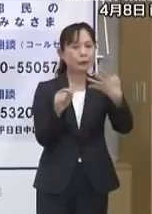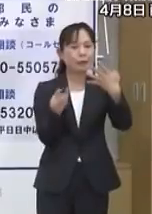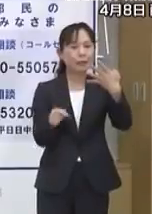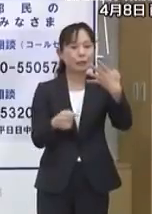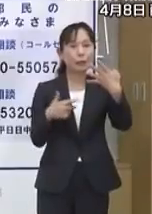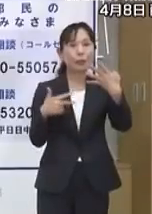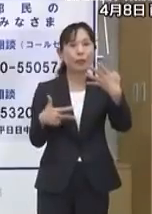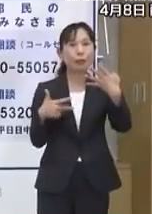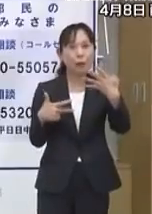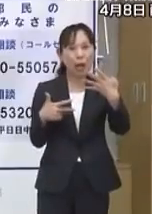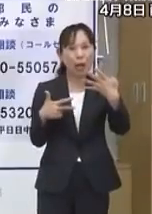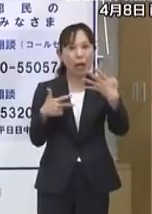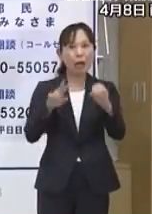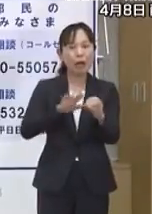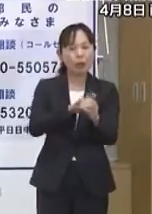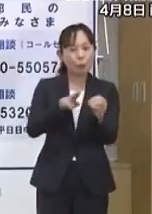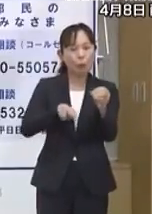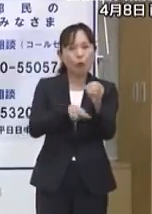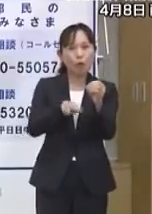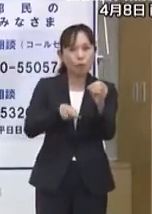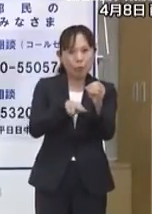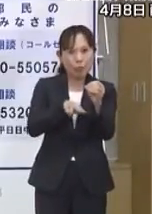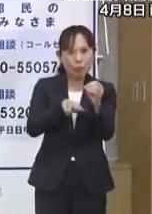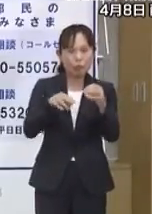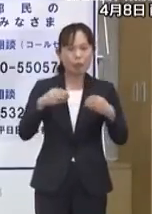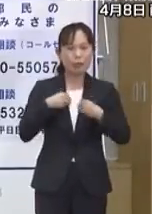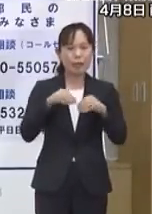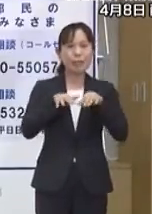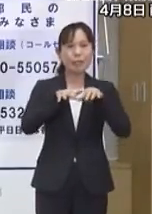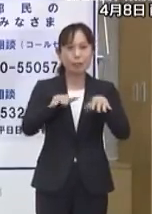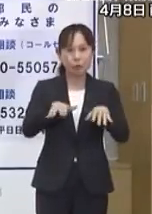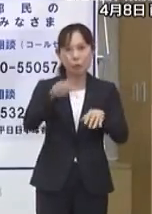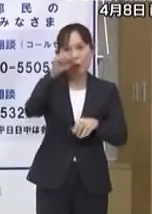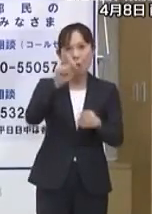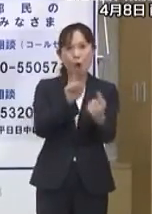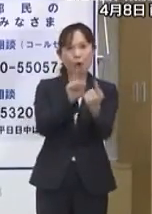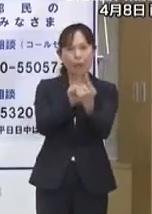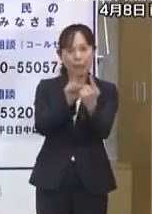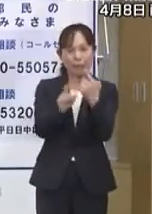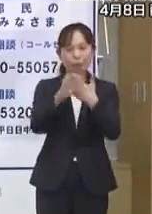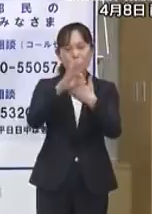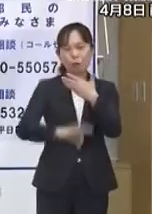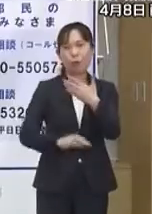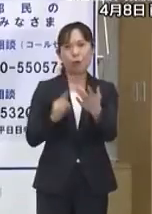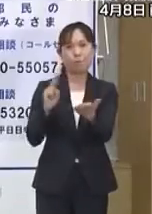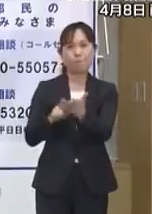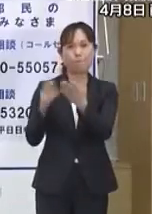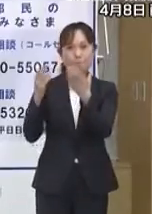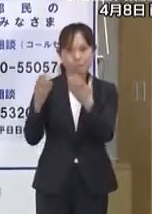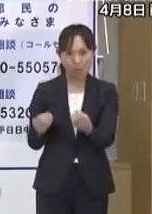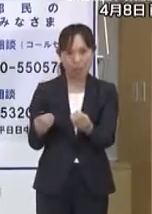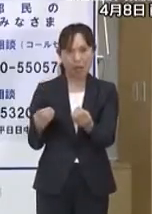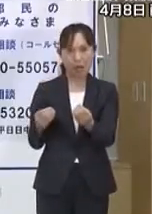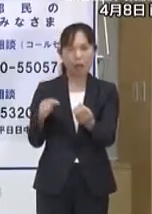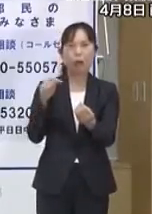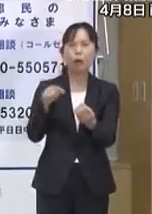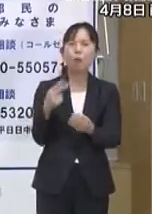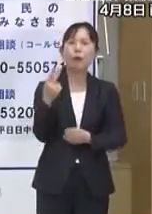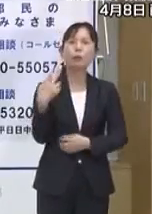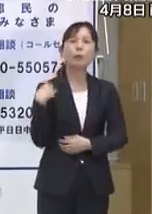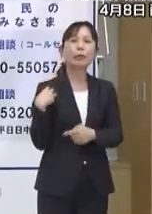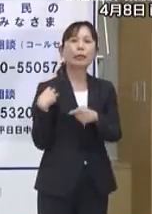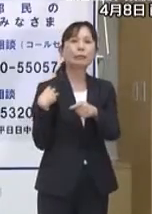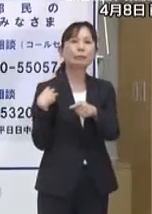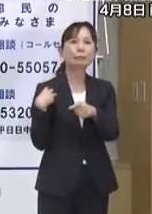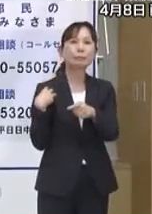が東京都新型コロナウイルス感染症対策条例を制定を致しましたこの条例はとの責務として